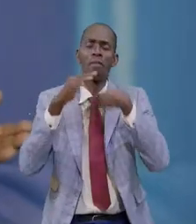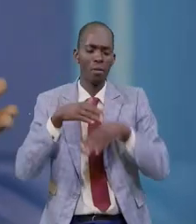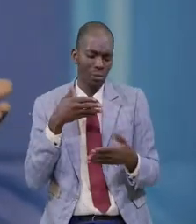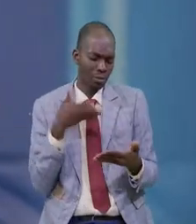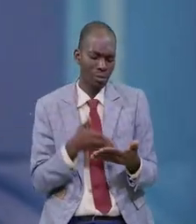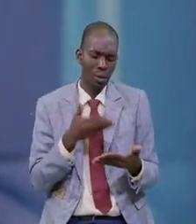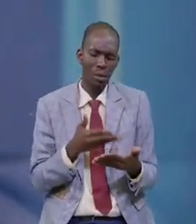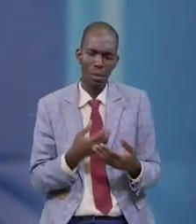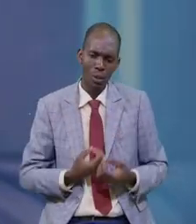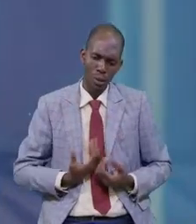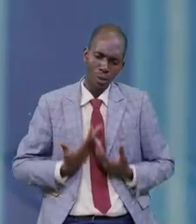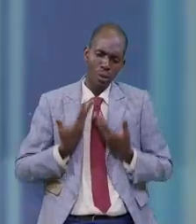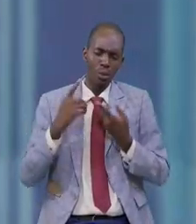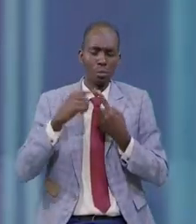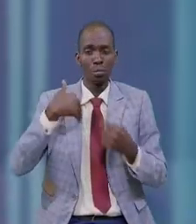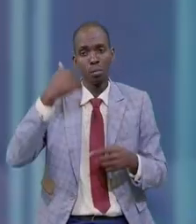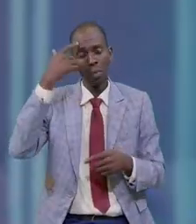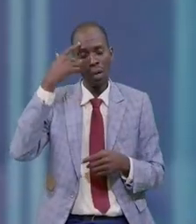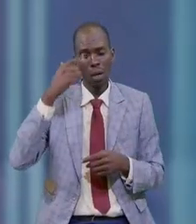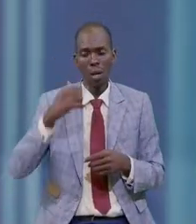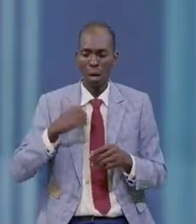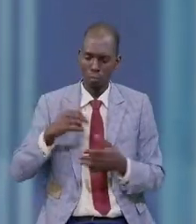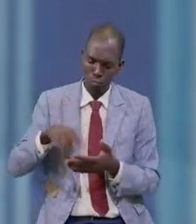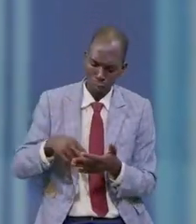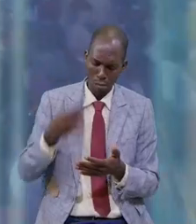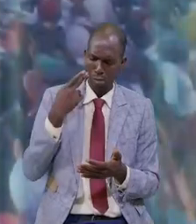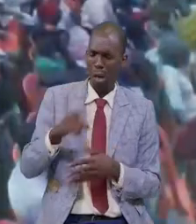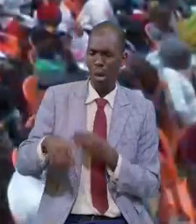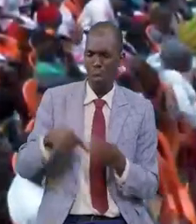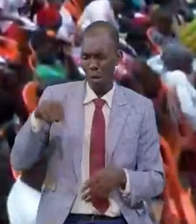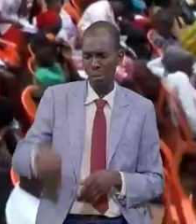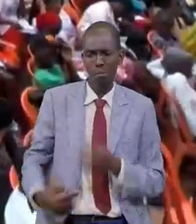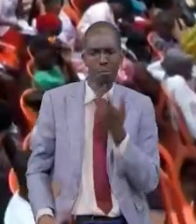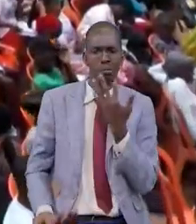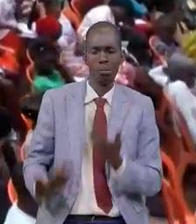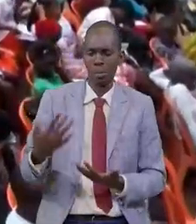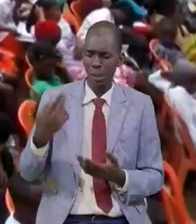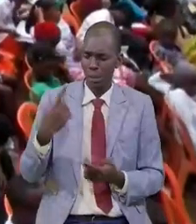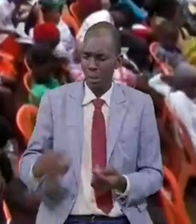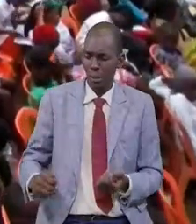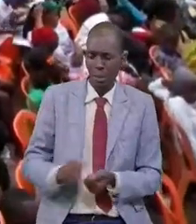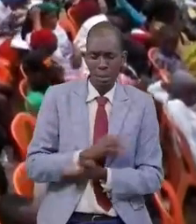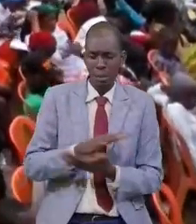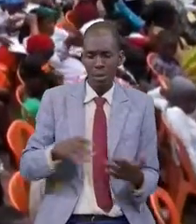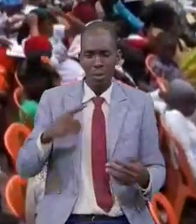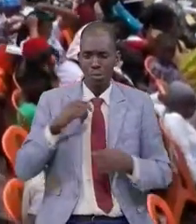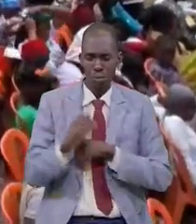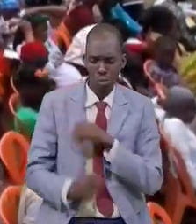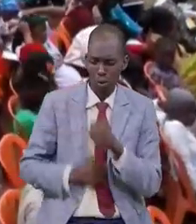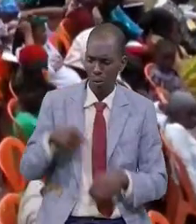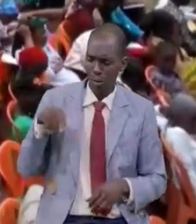et je vois la durée de du ciel éternel et je vois la durée